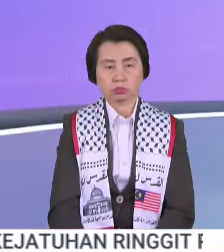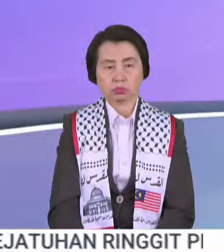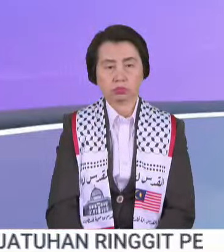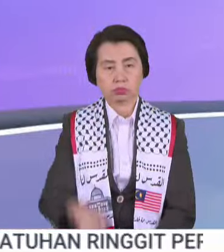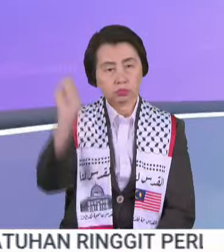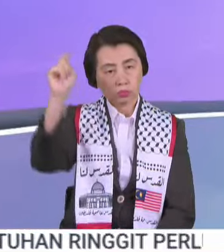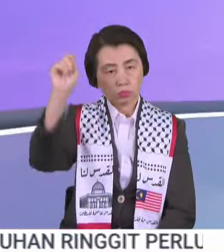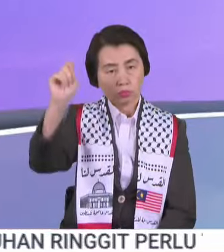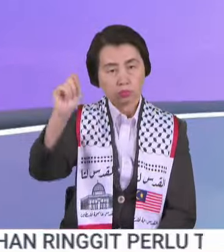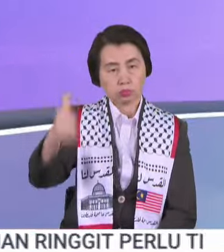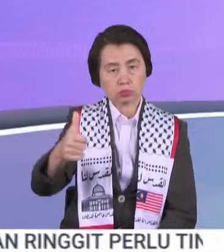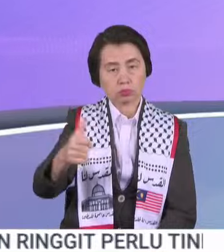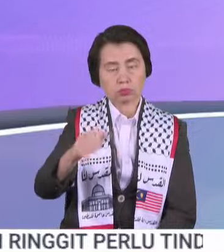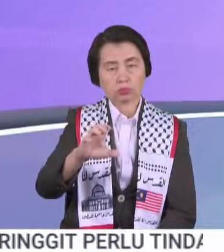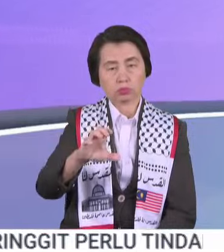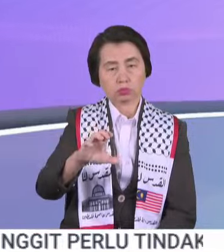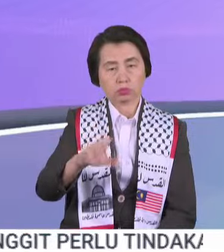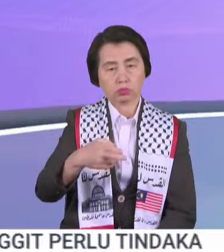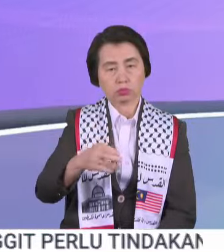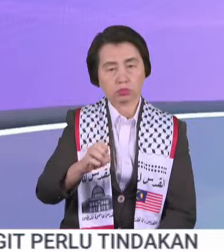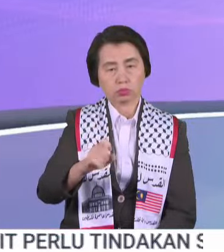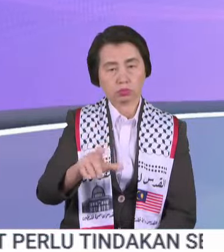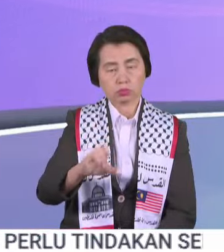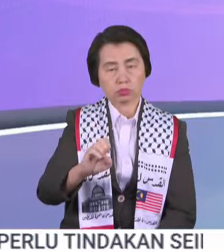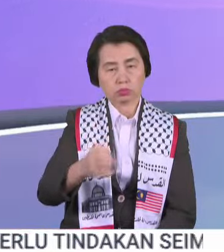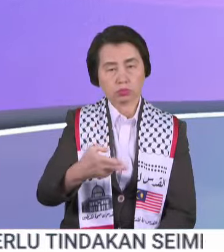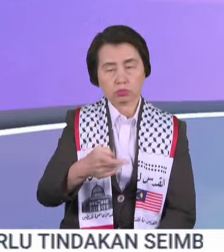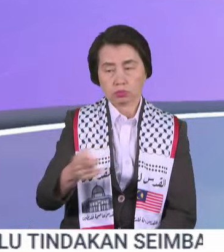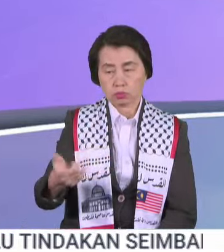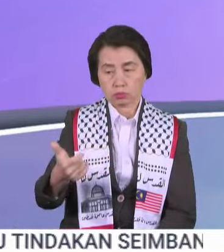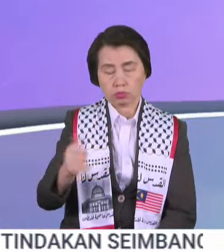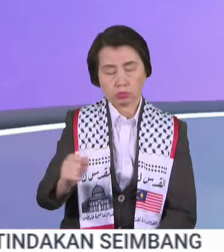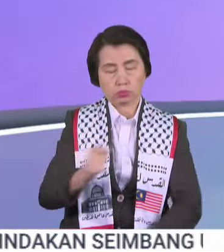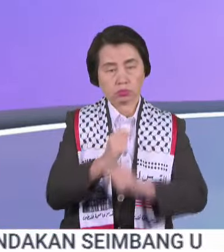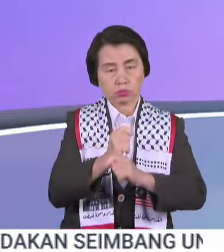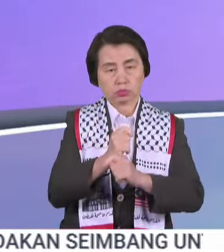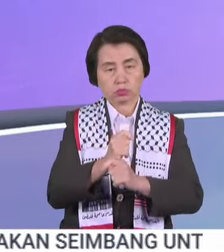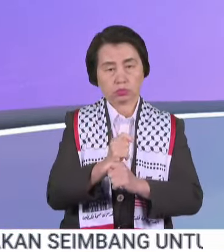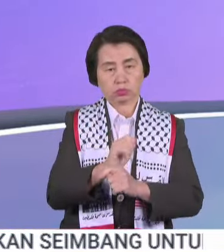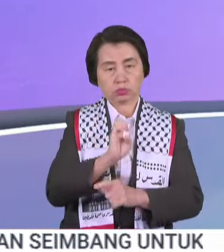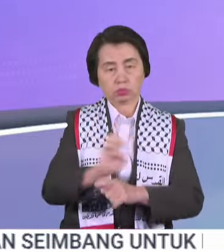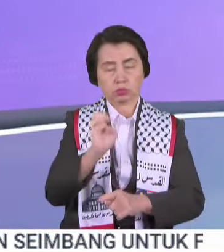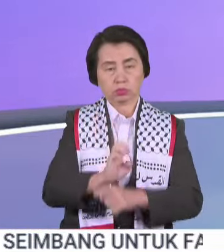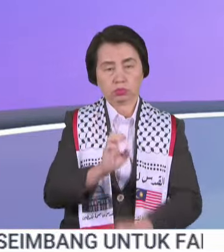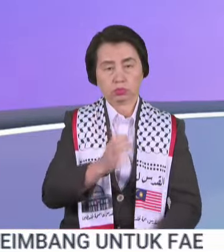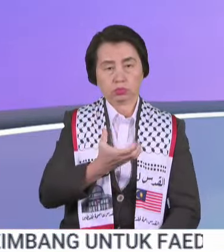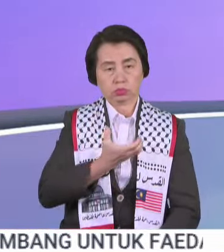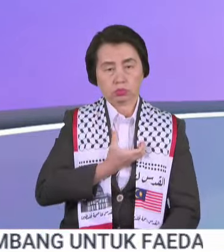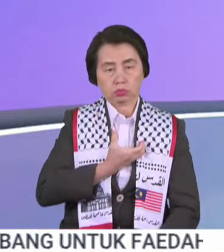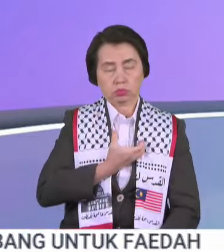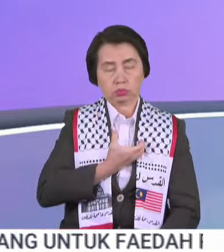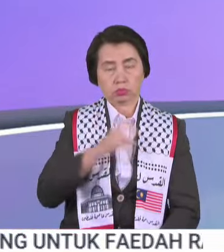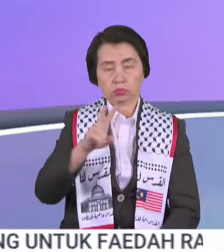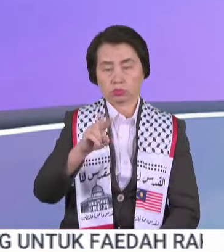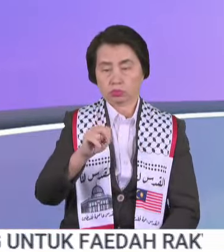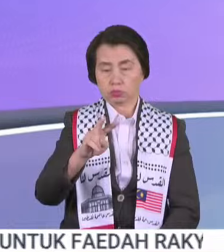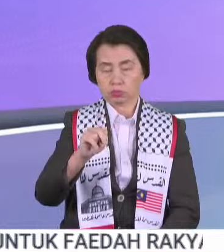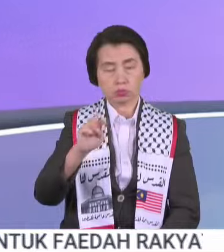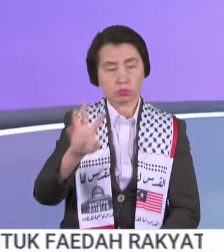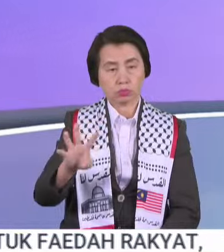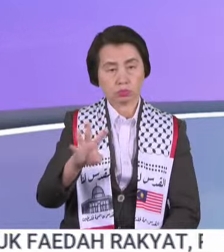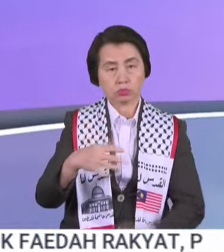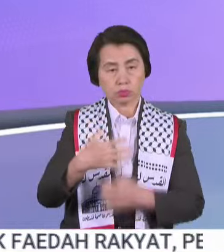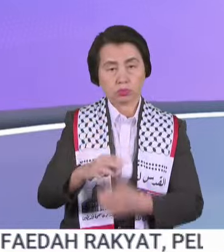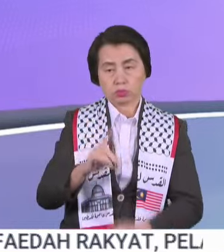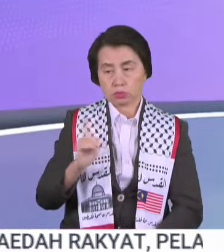Jago badminton para negara Chia Lek Hau membuktikan dirinya di landasan tepat bagi mempertahankan pingat emas di Sukan Paralimpik Paris 2024.